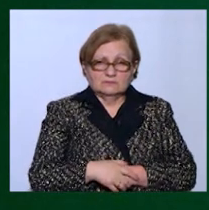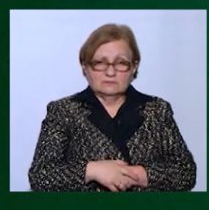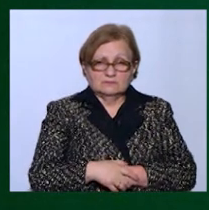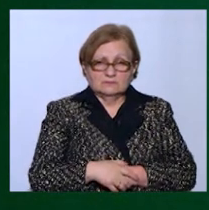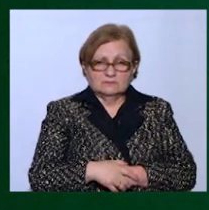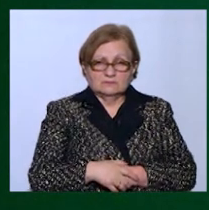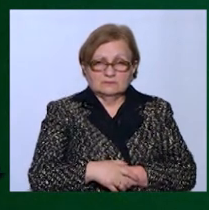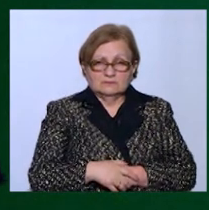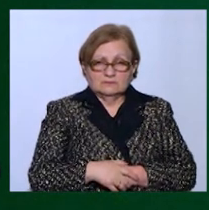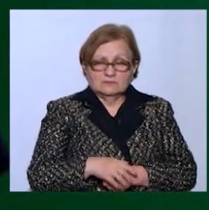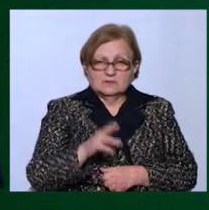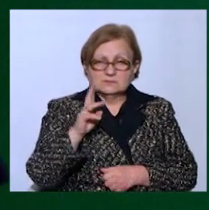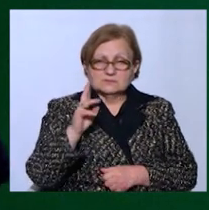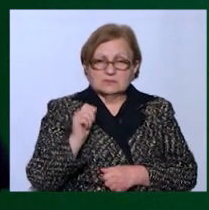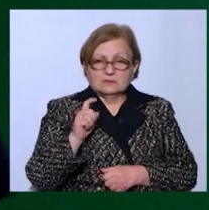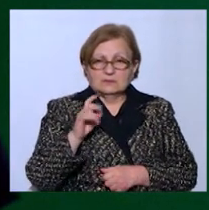წახნაგი.